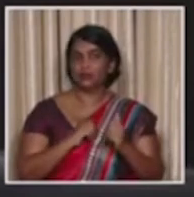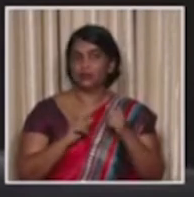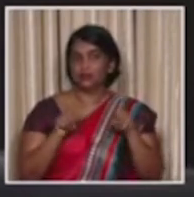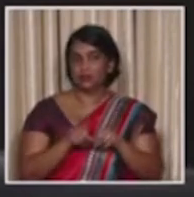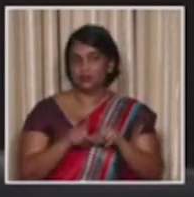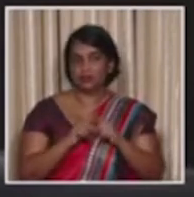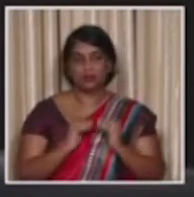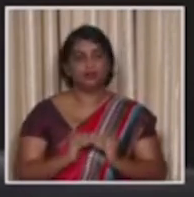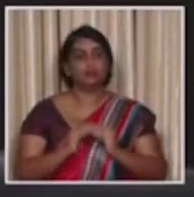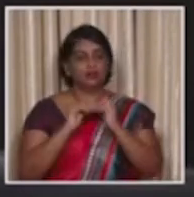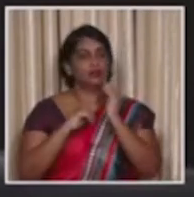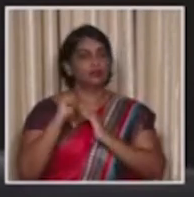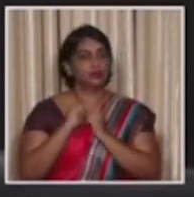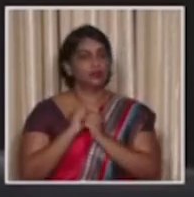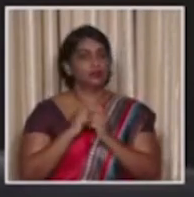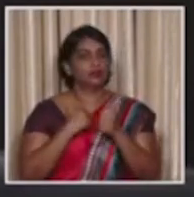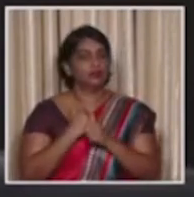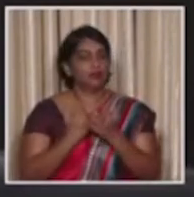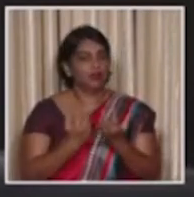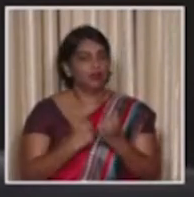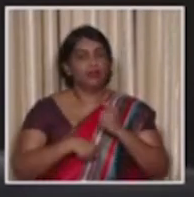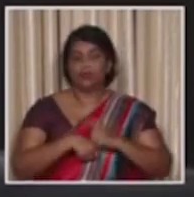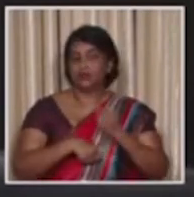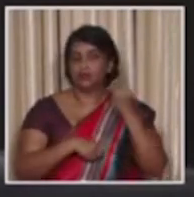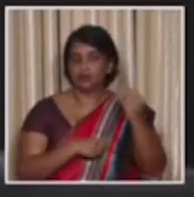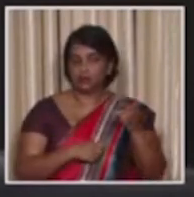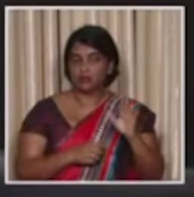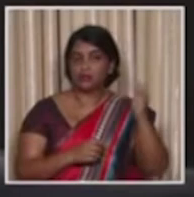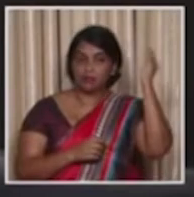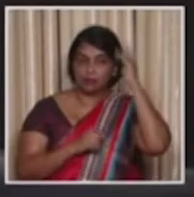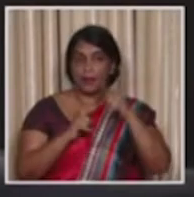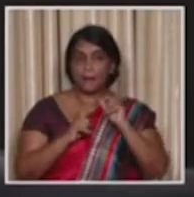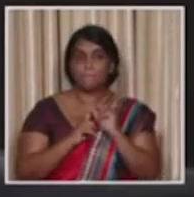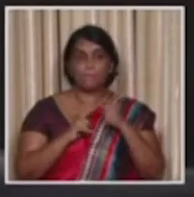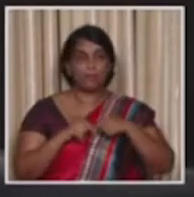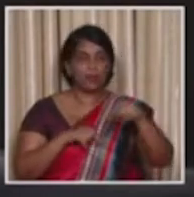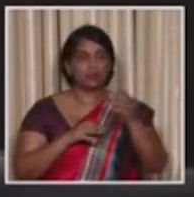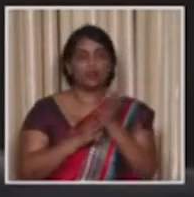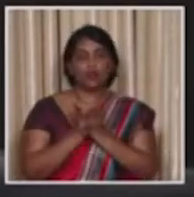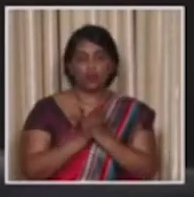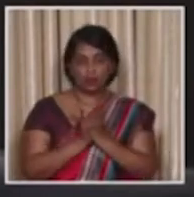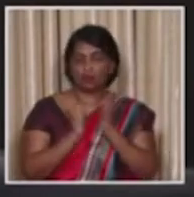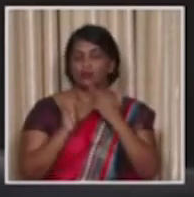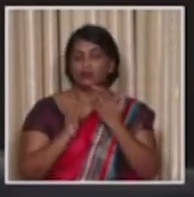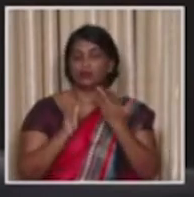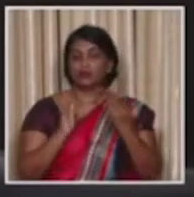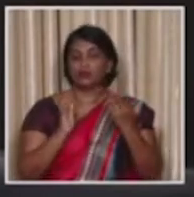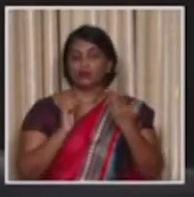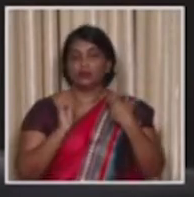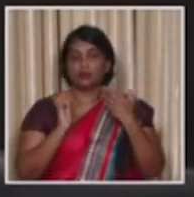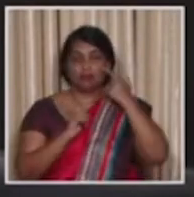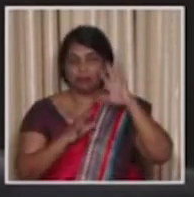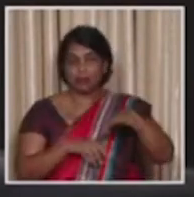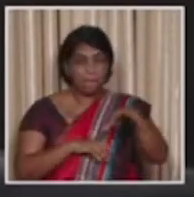සමගාමීව සංවර්ධන කටයුතු සඳහා අවශ්‍යද ලබා දීම සඳහා මරදාන සිට පාදුක්ක දක්වා කොටසේ දුම්රිය රක්ෂිත අනවසරයෙන්